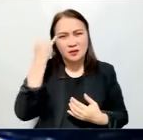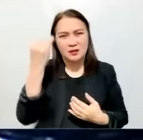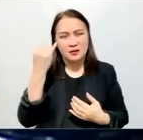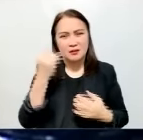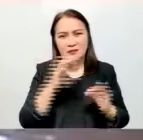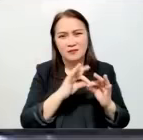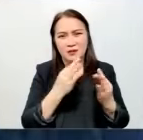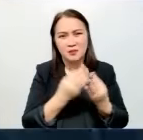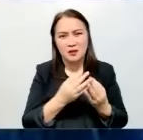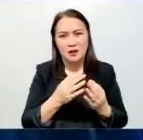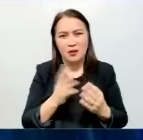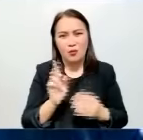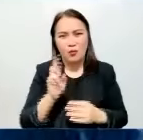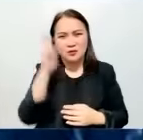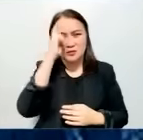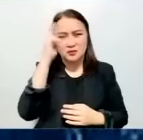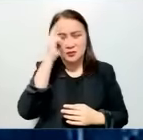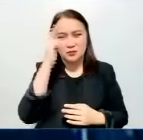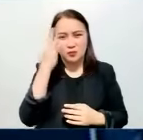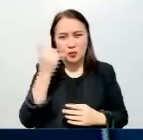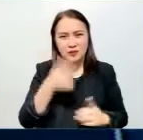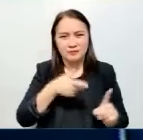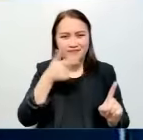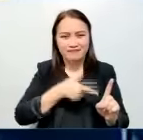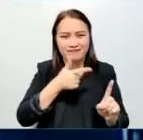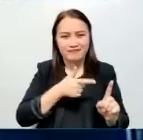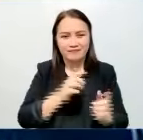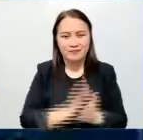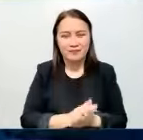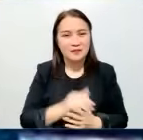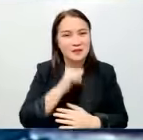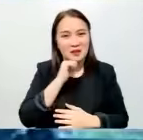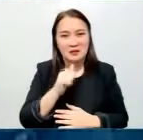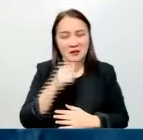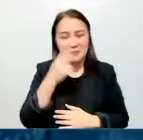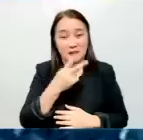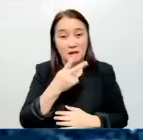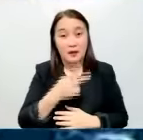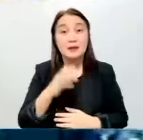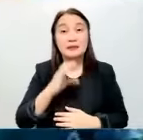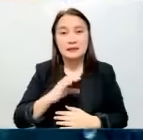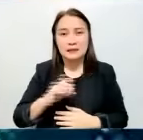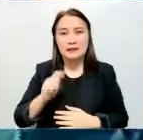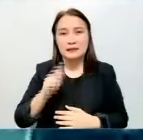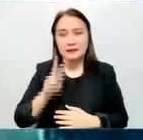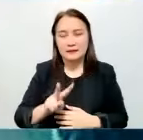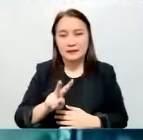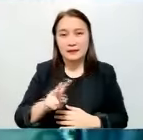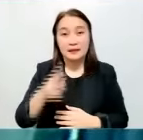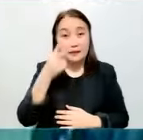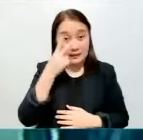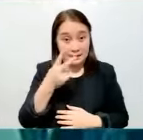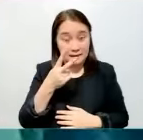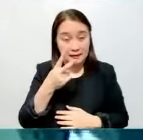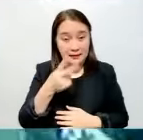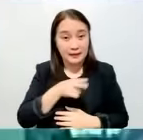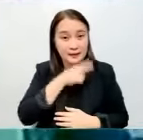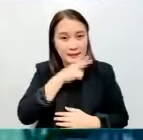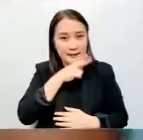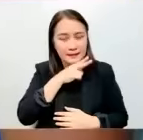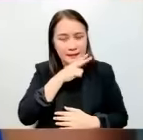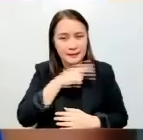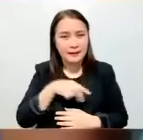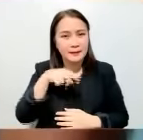sa pagpatay. Hindi nakunan na aktwal na pamamaril, pero nakunan sa CCTV ang sospek na naglakad palayo sa lugar ng